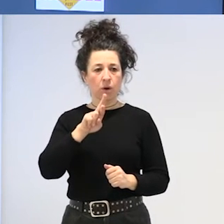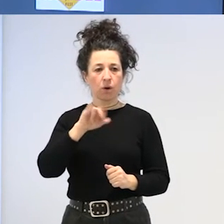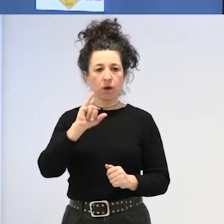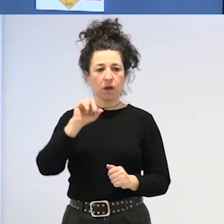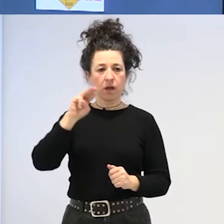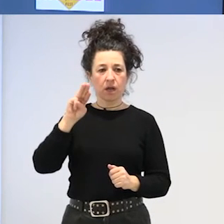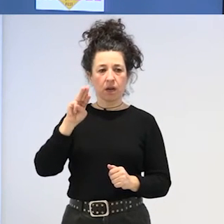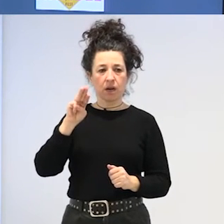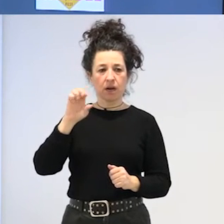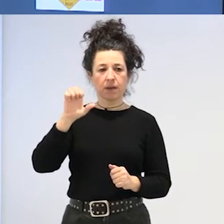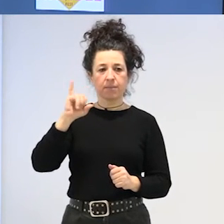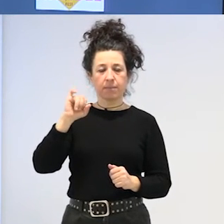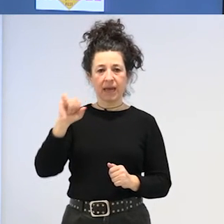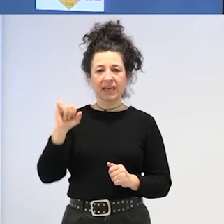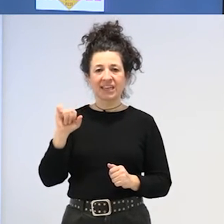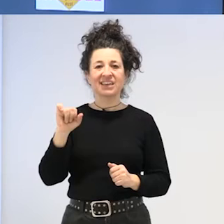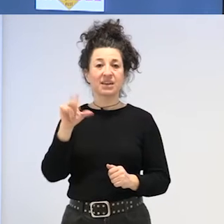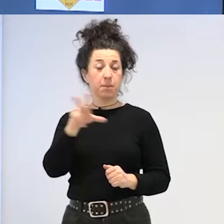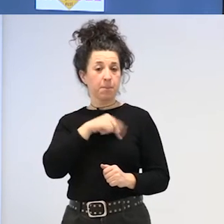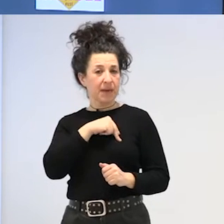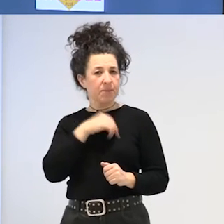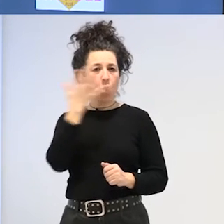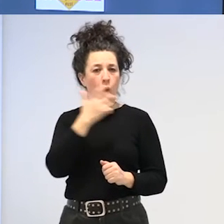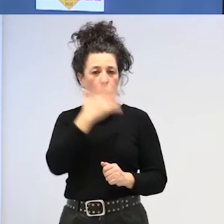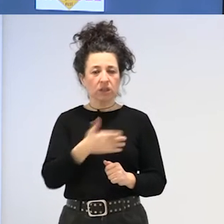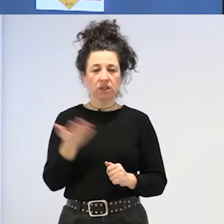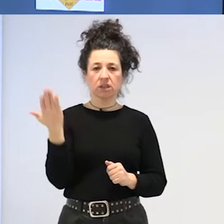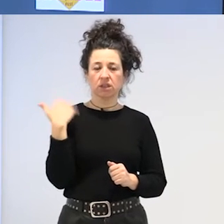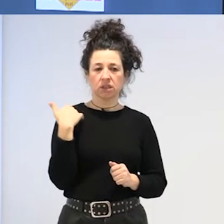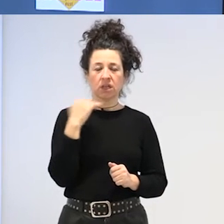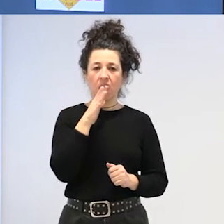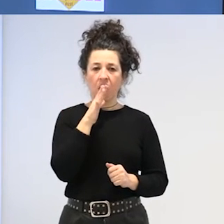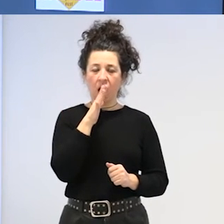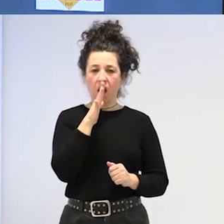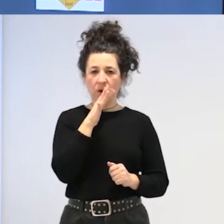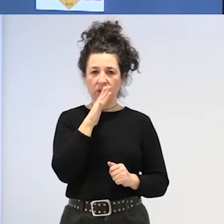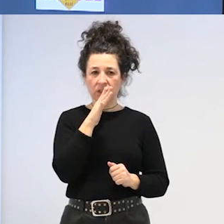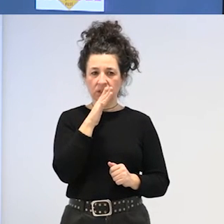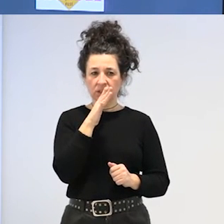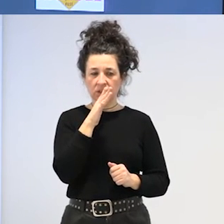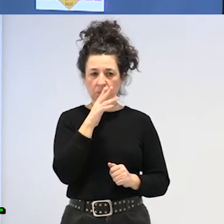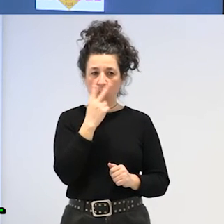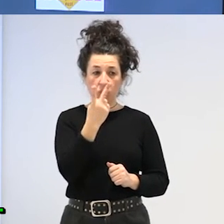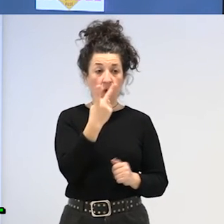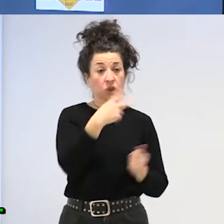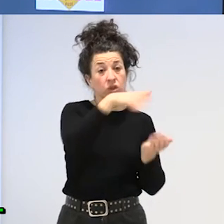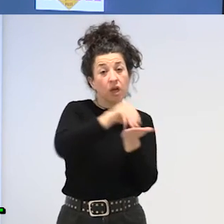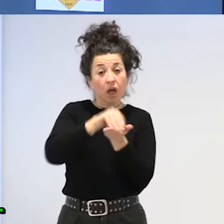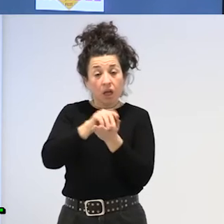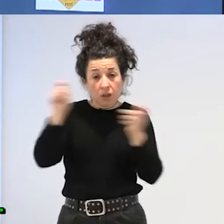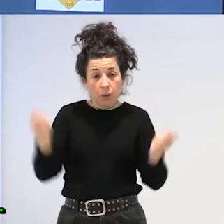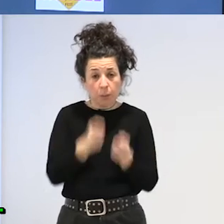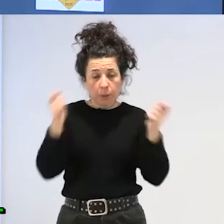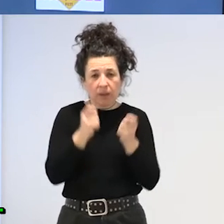ipuin saria izan zen lehen aldietan, orain antologia pare bat atera zituzten, orain novela